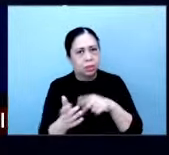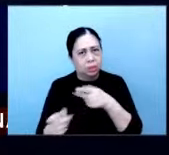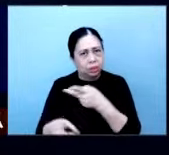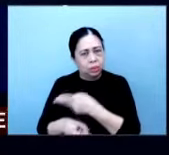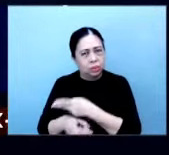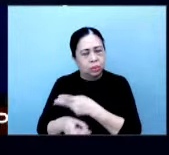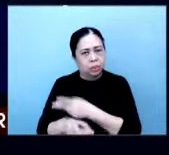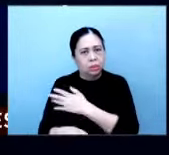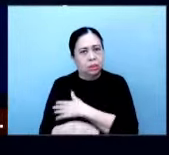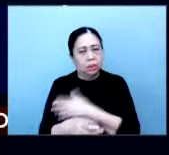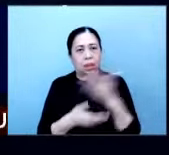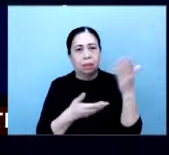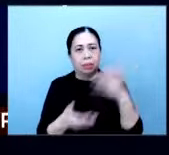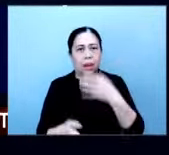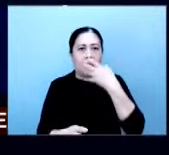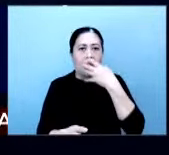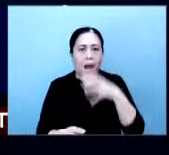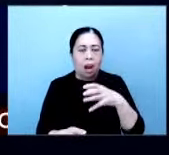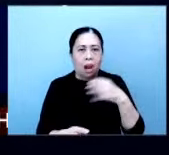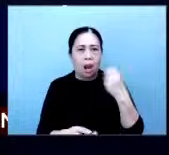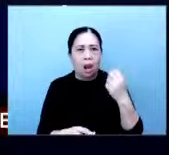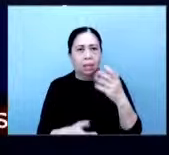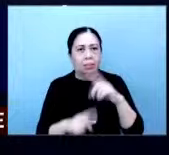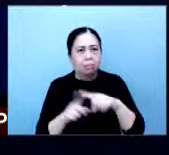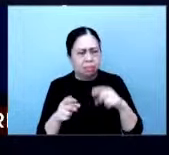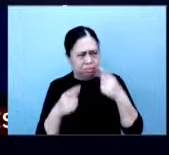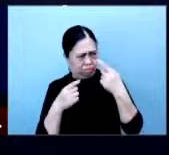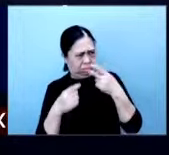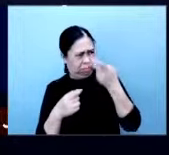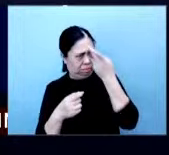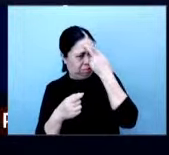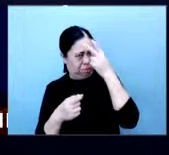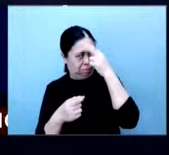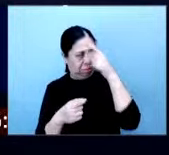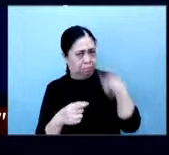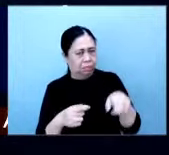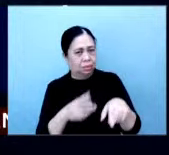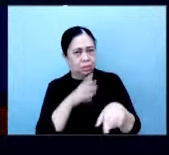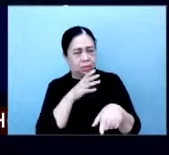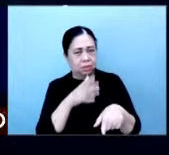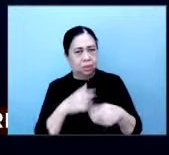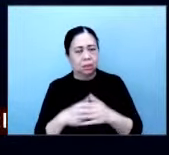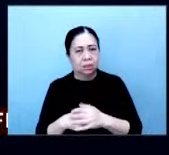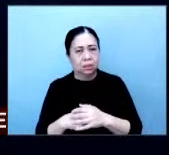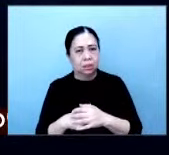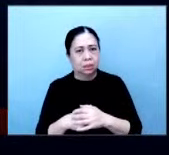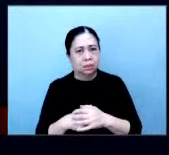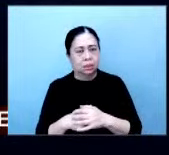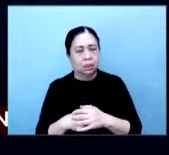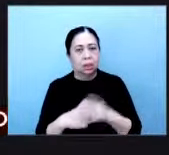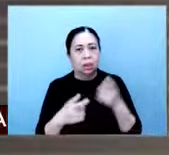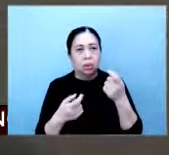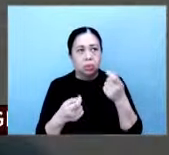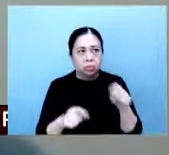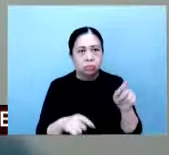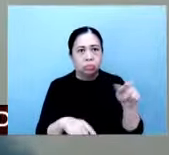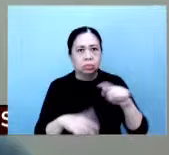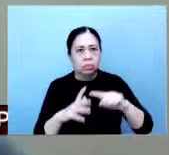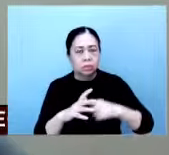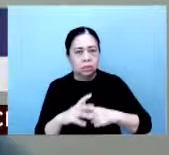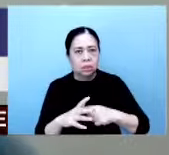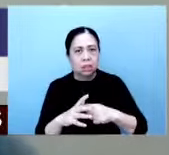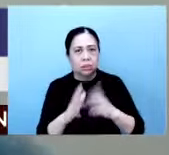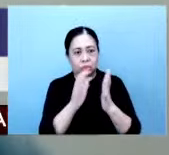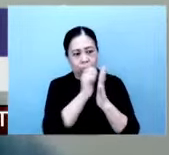Nagdala raw ng hot compress Ang nurse aid pero nagduda ang nanay nag-start na siyang idampi dampi yyung surgical gloves